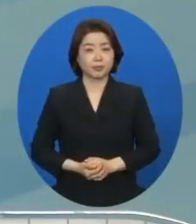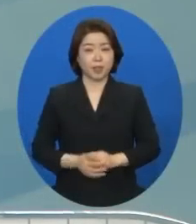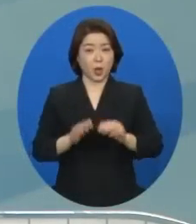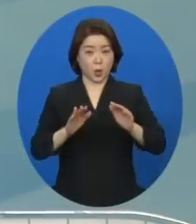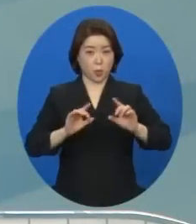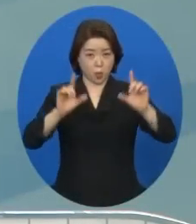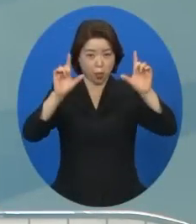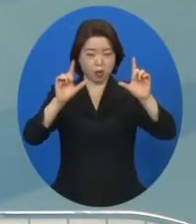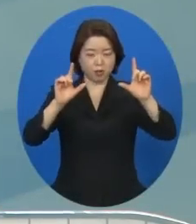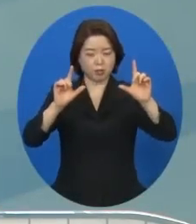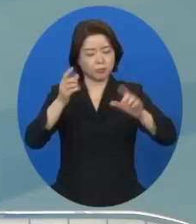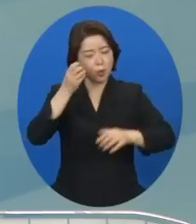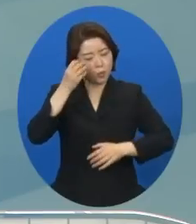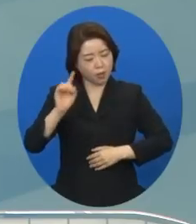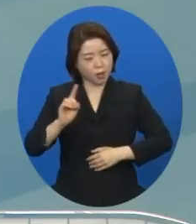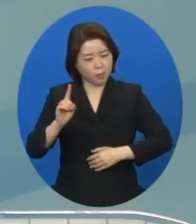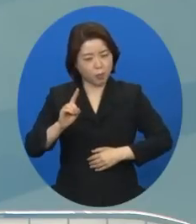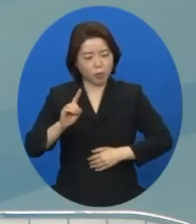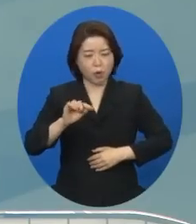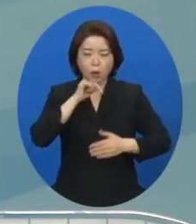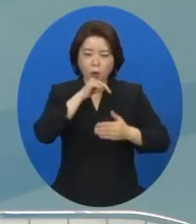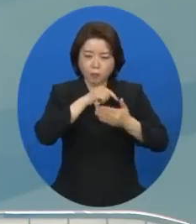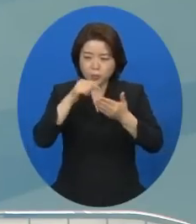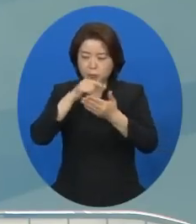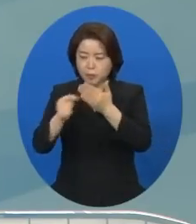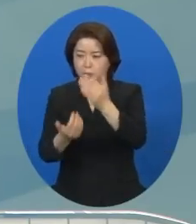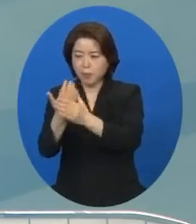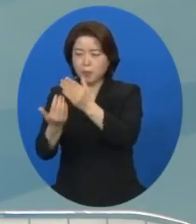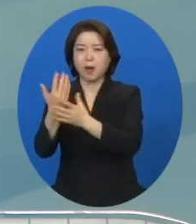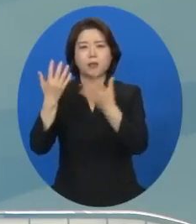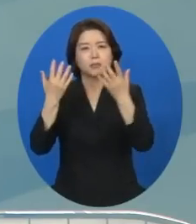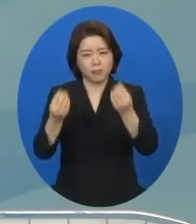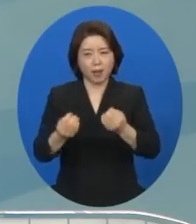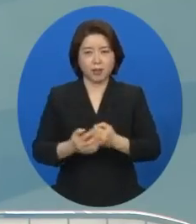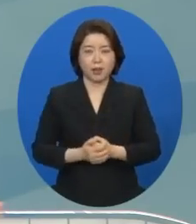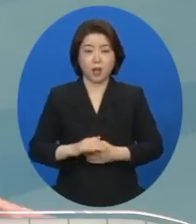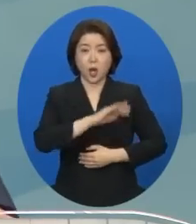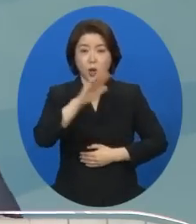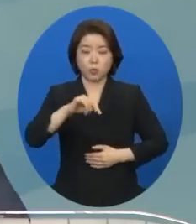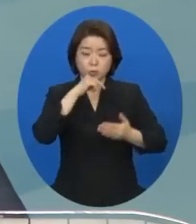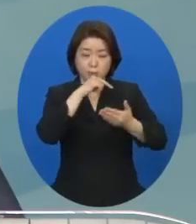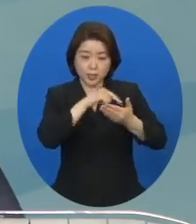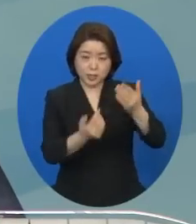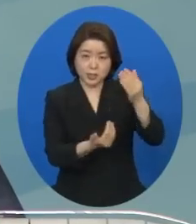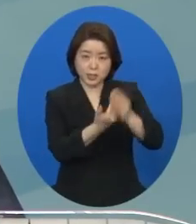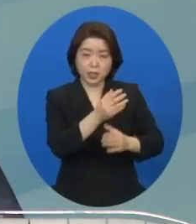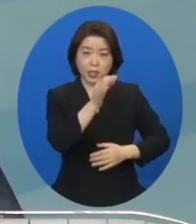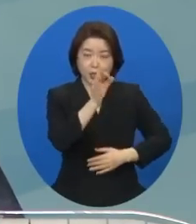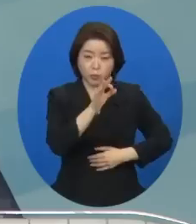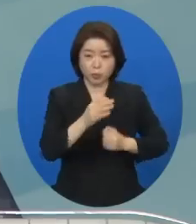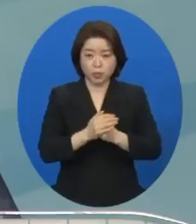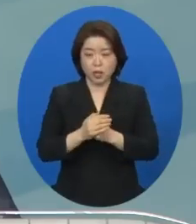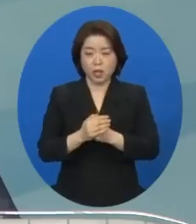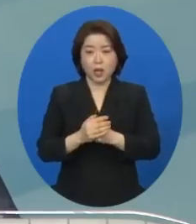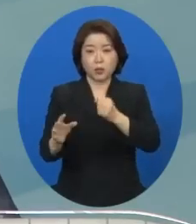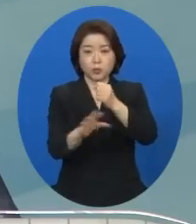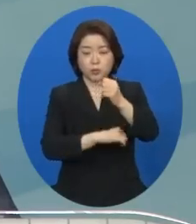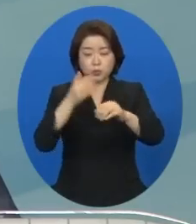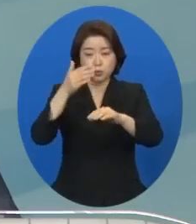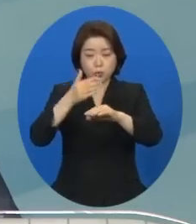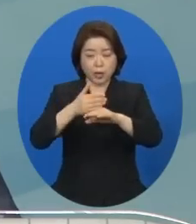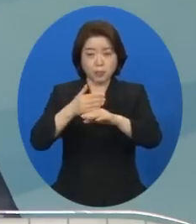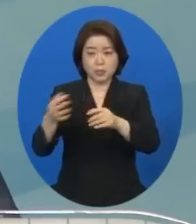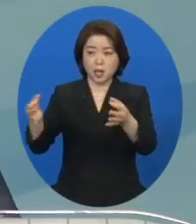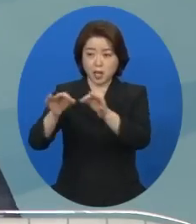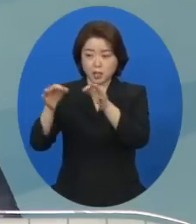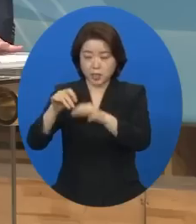올해는 유난히 참 재난이 많습니다. 우리 교회 재난기금을 추수감사헌금으로 늘 해마다